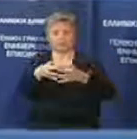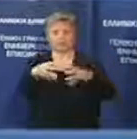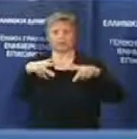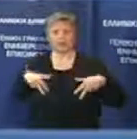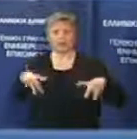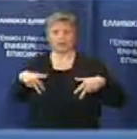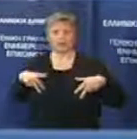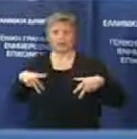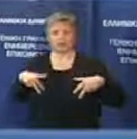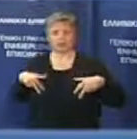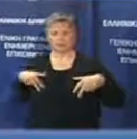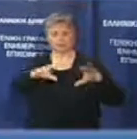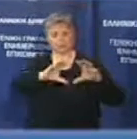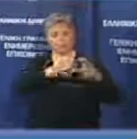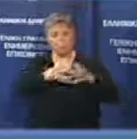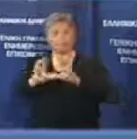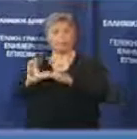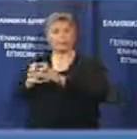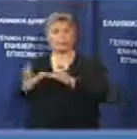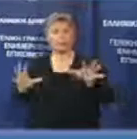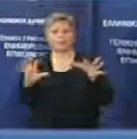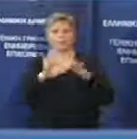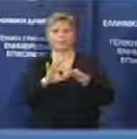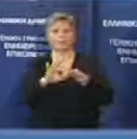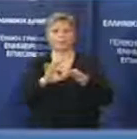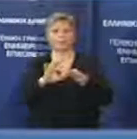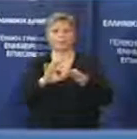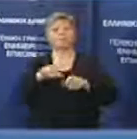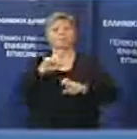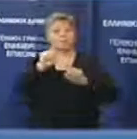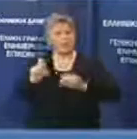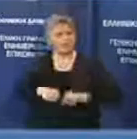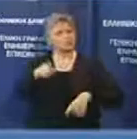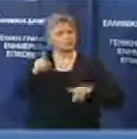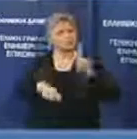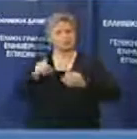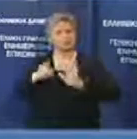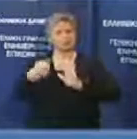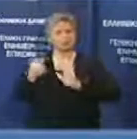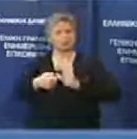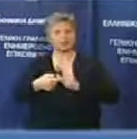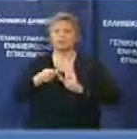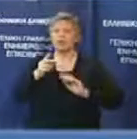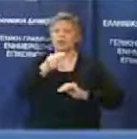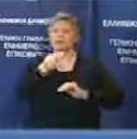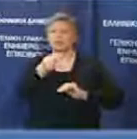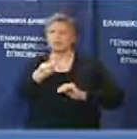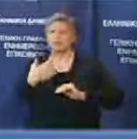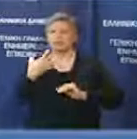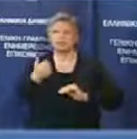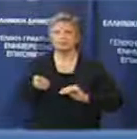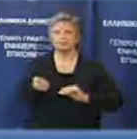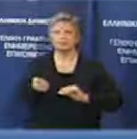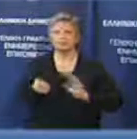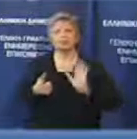κυβέρνηση, μπορεί ο ένας ή ο άλλος να βάλει κάποια ζητήματα, όπως μπαίνει αυτό το συγκεκριμένο, και τότε και